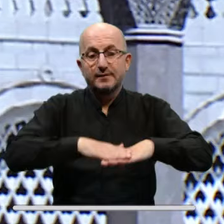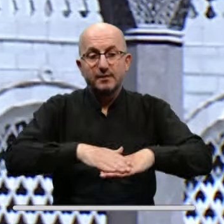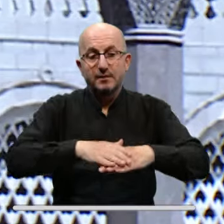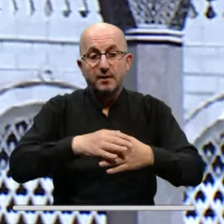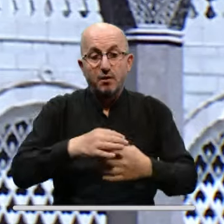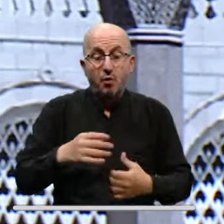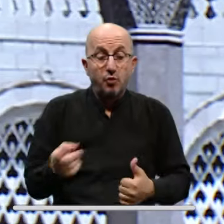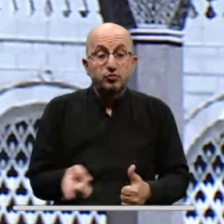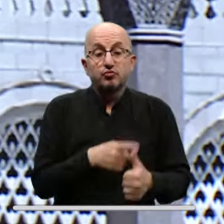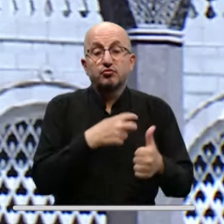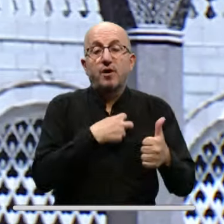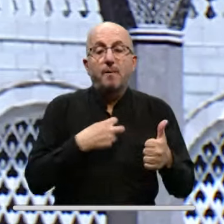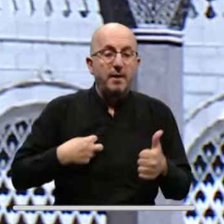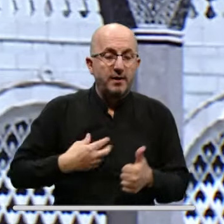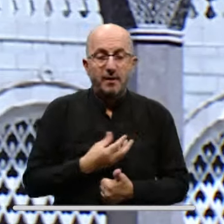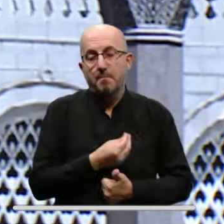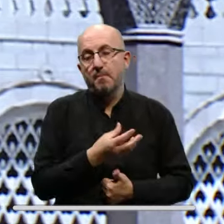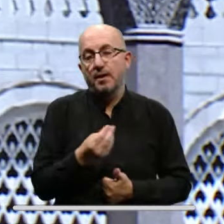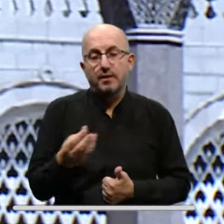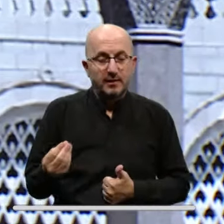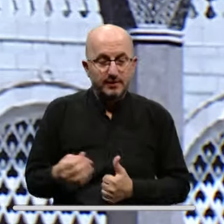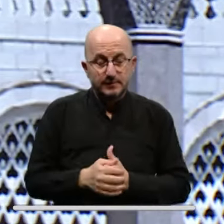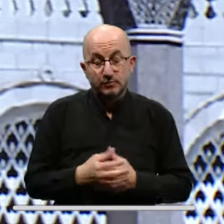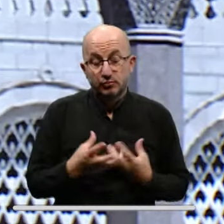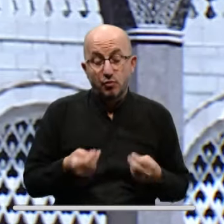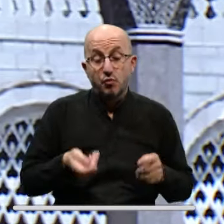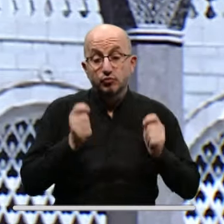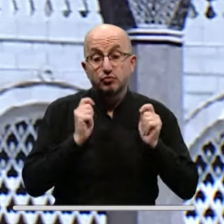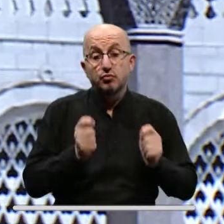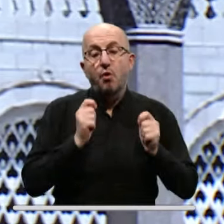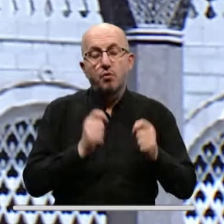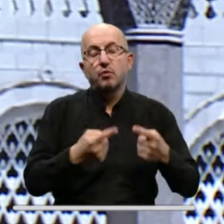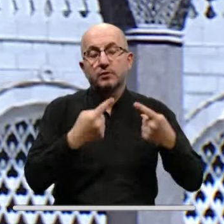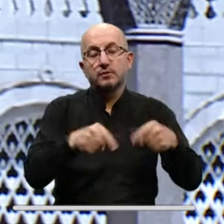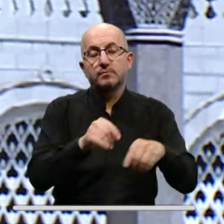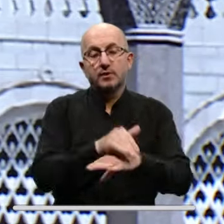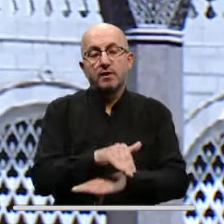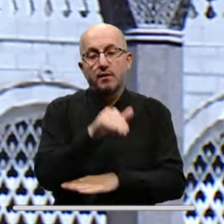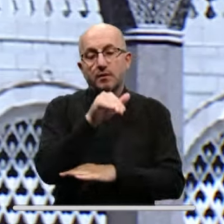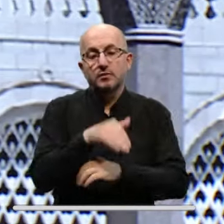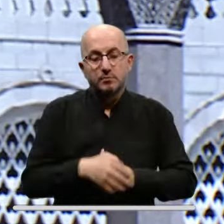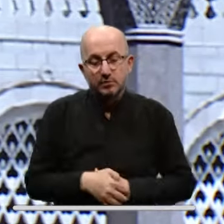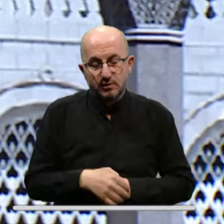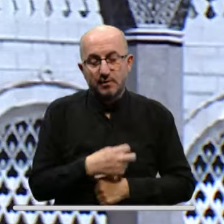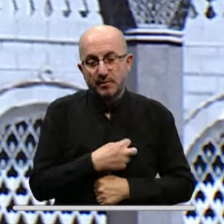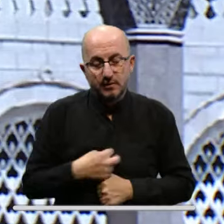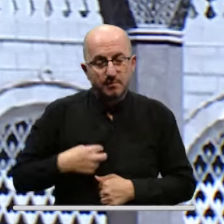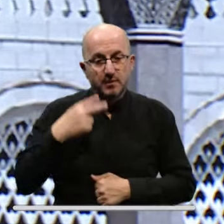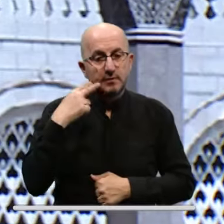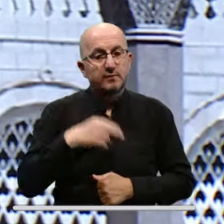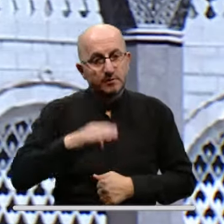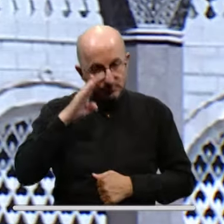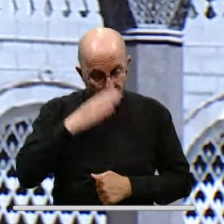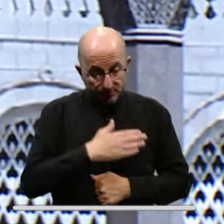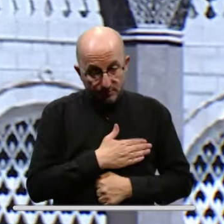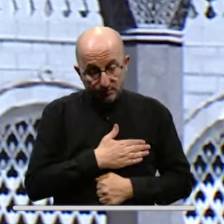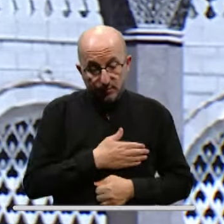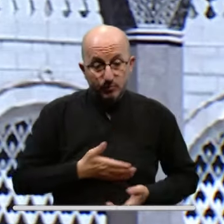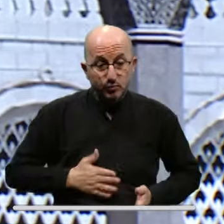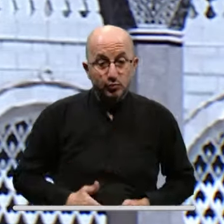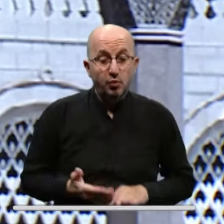önce peygamberlerdir. Doğru. Peygamberler çok zorlu imtihanlar yaşamışlar. Efendimiz Aleyhisselatü Vesselam henüz